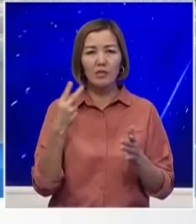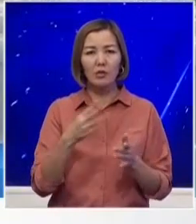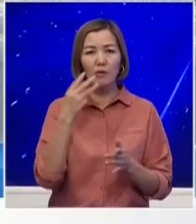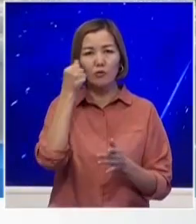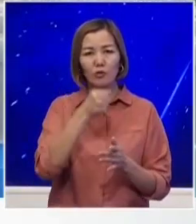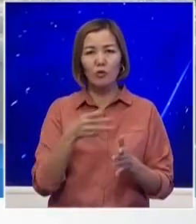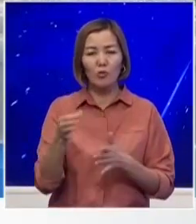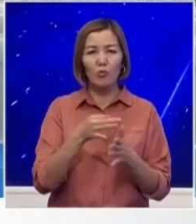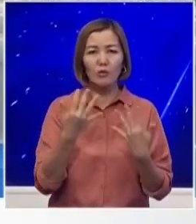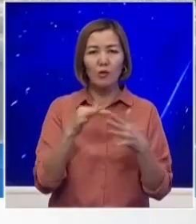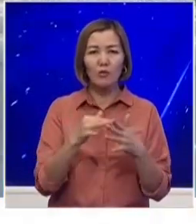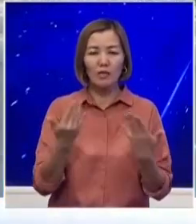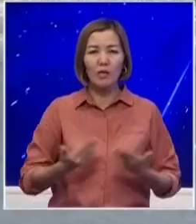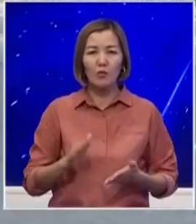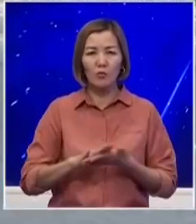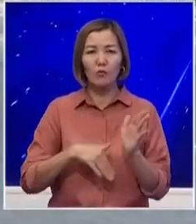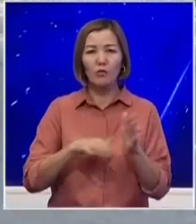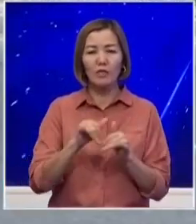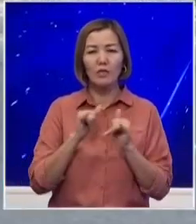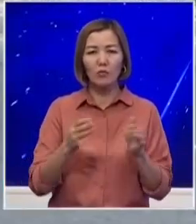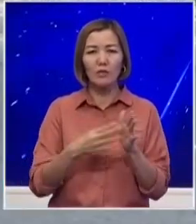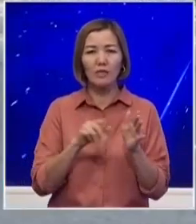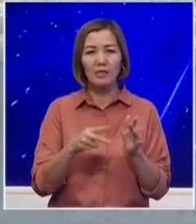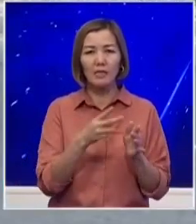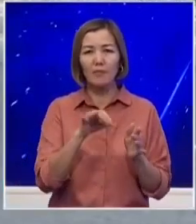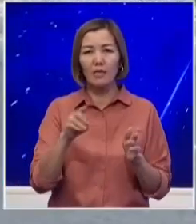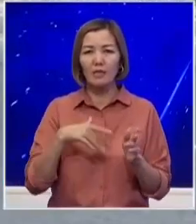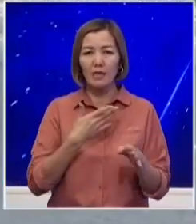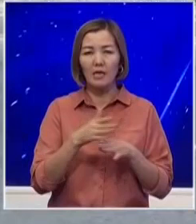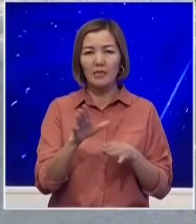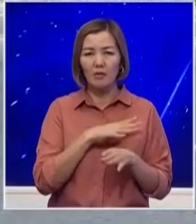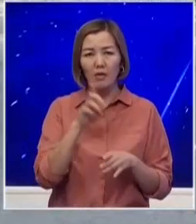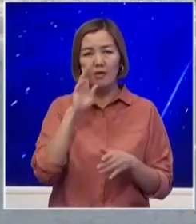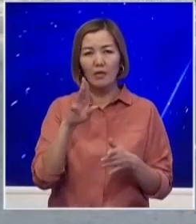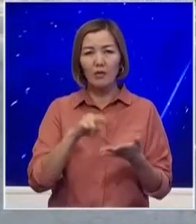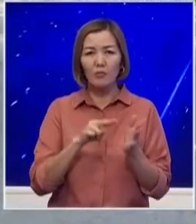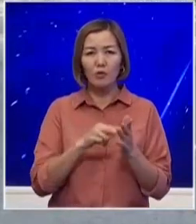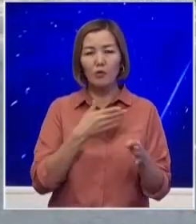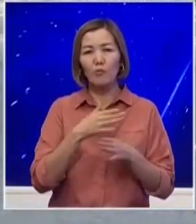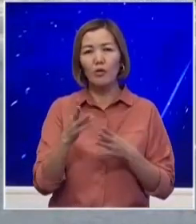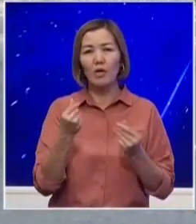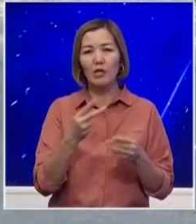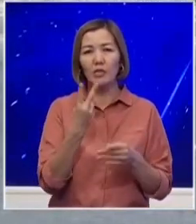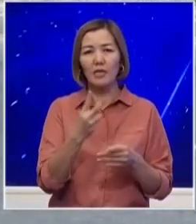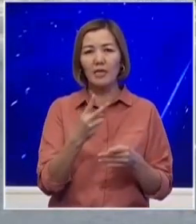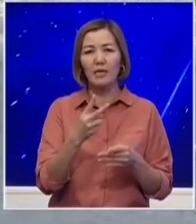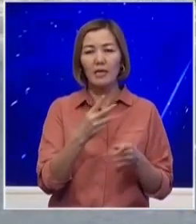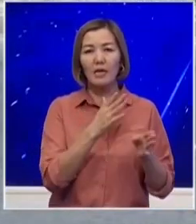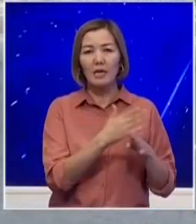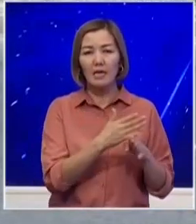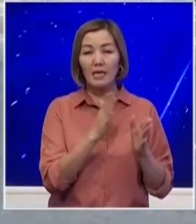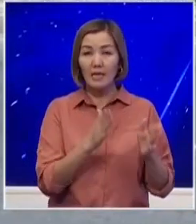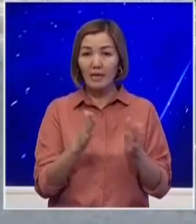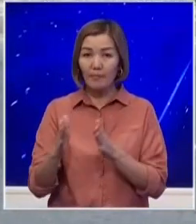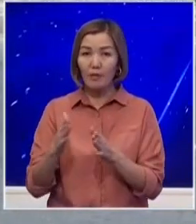2023 жылы облыс ауылдарының әлеуетін жақсаруға 8,2 миллиард қаржы қарастырылып отыр. Мемлекеттік бюджеттен бөлінген қаржы екілікпен